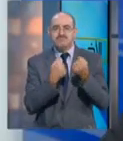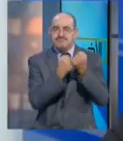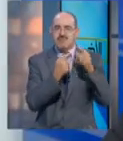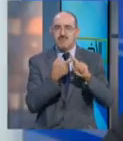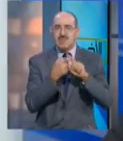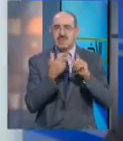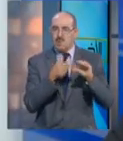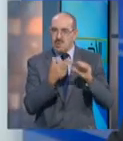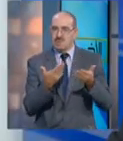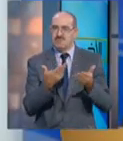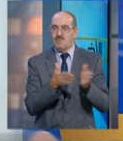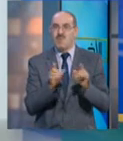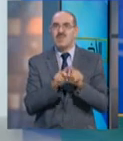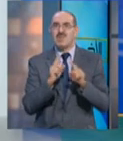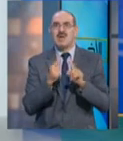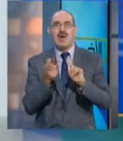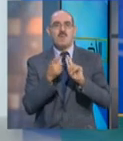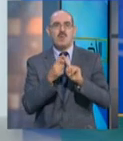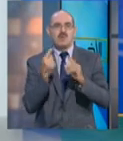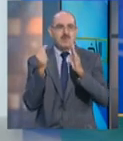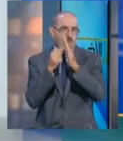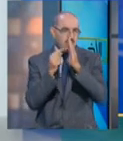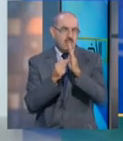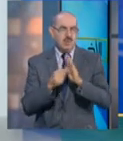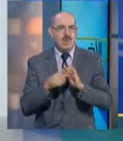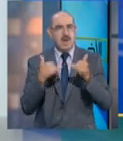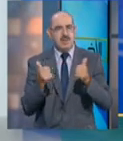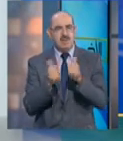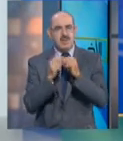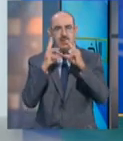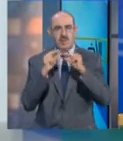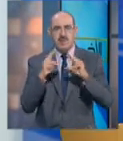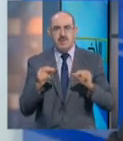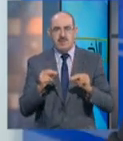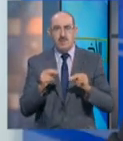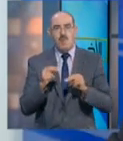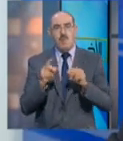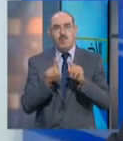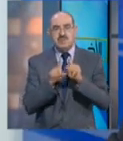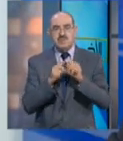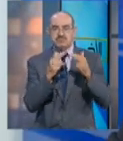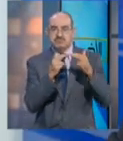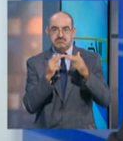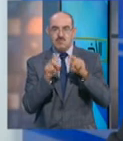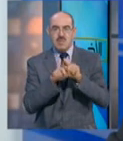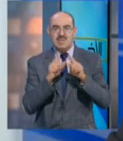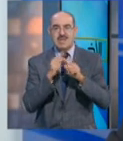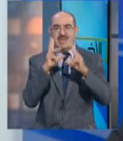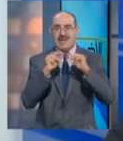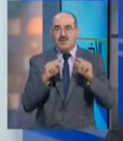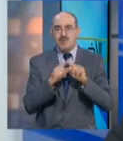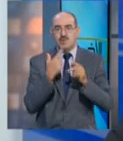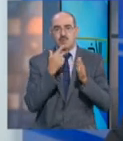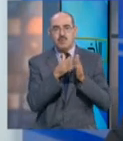هناك فرص هائلة، وخصوصا مثلا بين لبنان والجزائر على هذا الصعيد. استورد لبنان من الجزائر